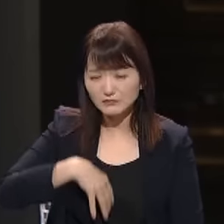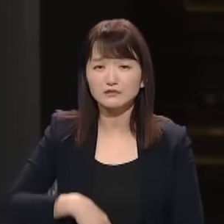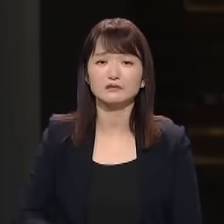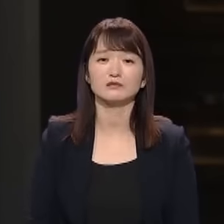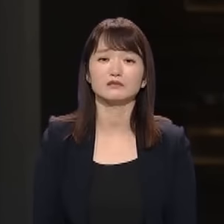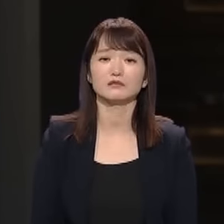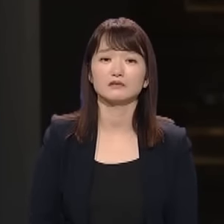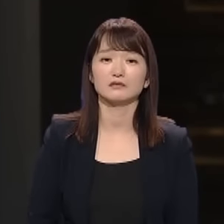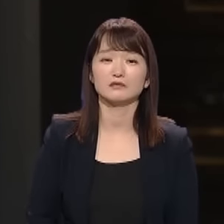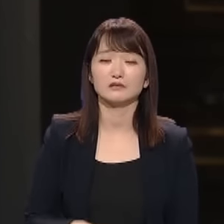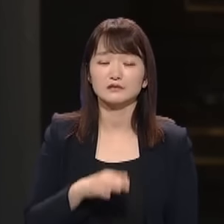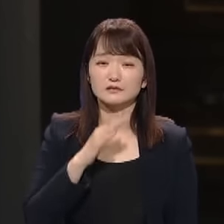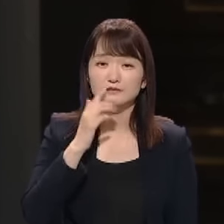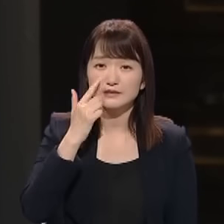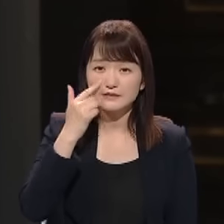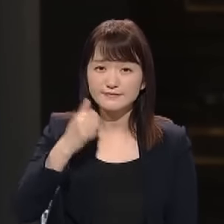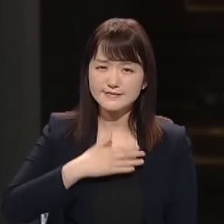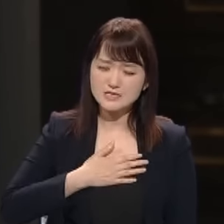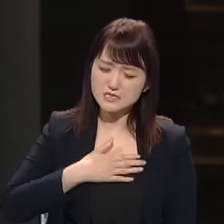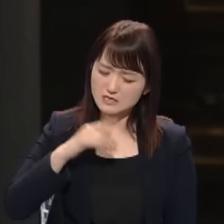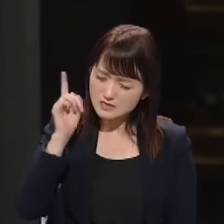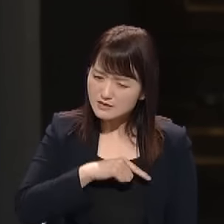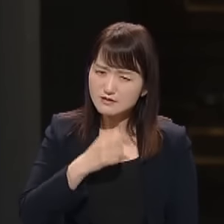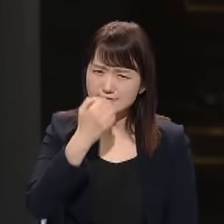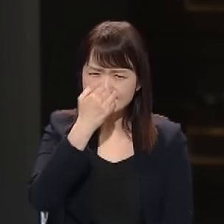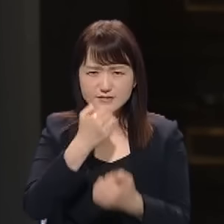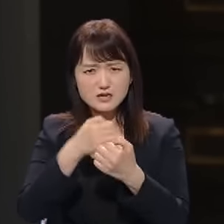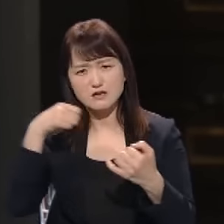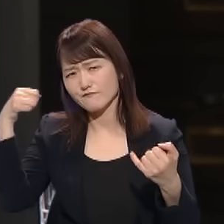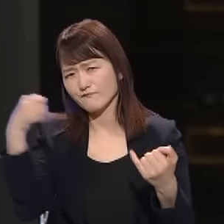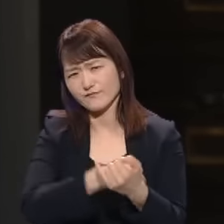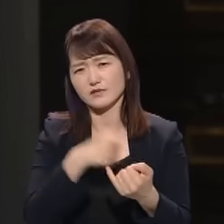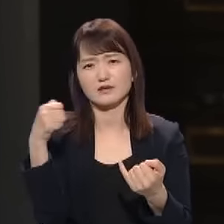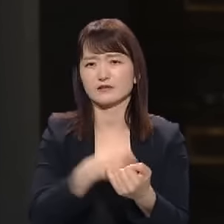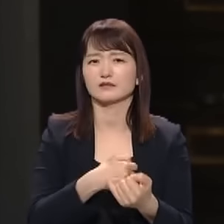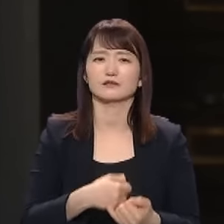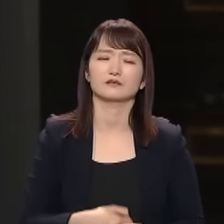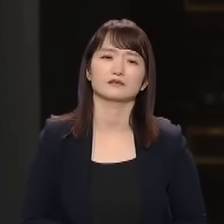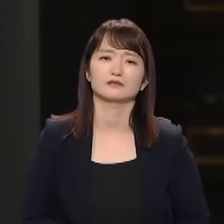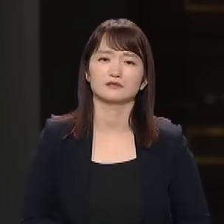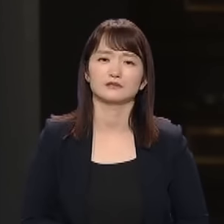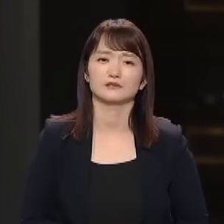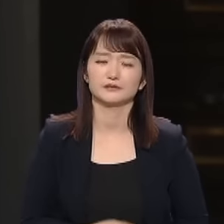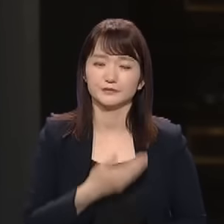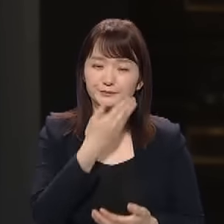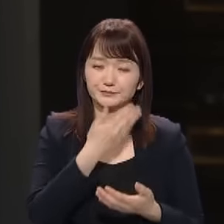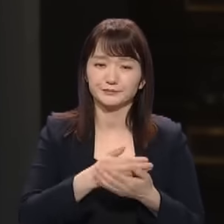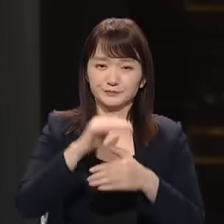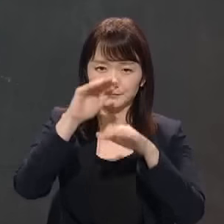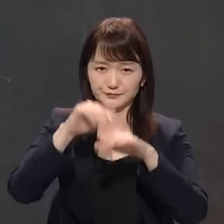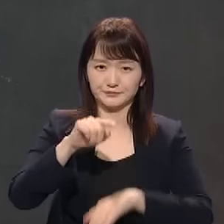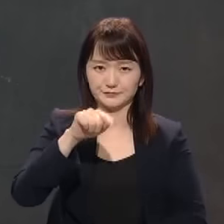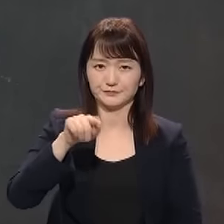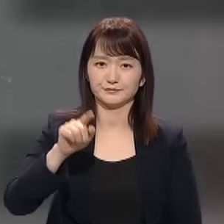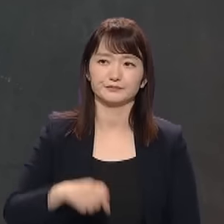자, 친부의 기분이 안 좋으면 그때부터 무차별 폭행이 시작됐다는 건데요. 체크포인트 짚어보죠.